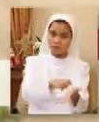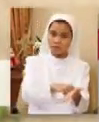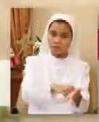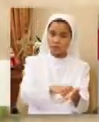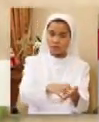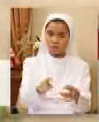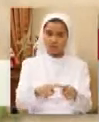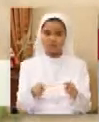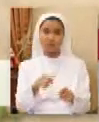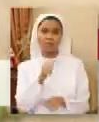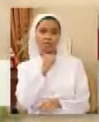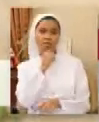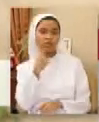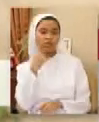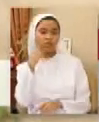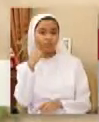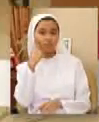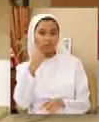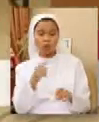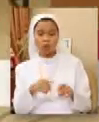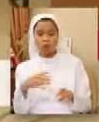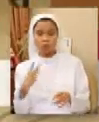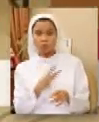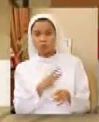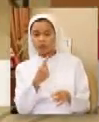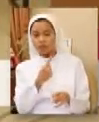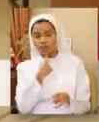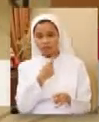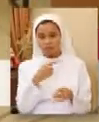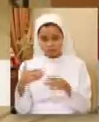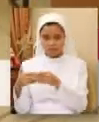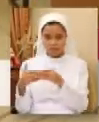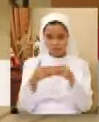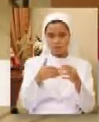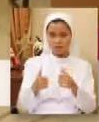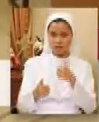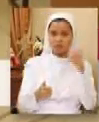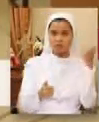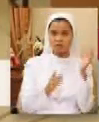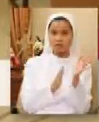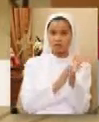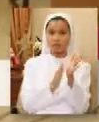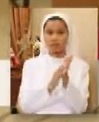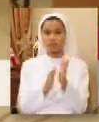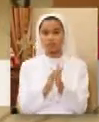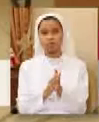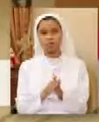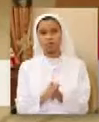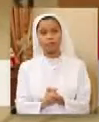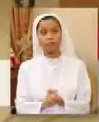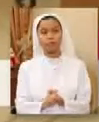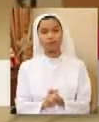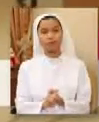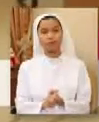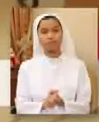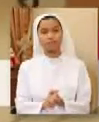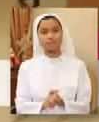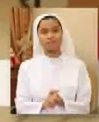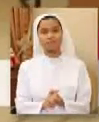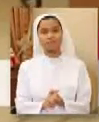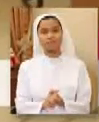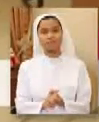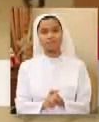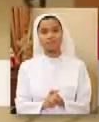yung bata. So, nire-refer din po namin sa ibang school. Binibigyan namin sila ng option, ito, ganito. Sister, I noticed